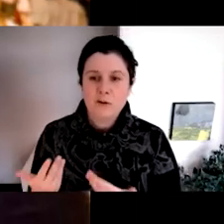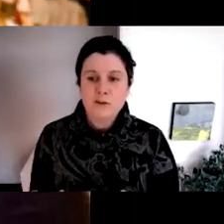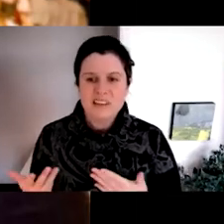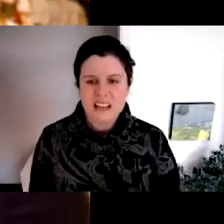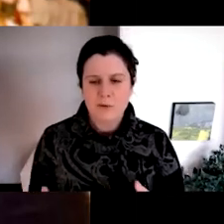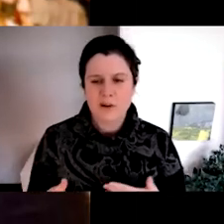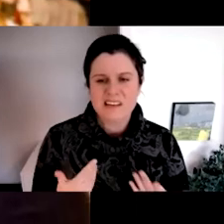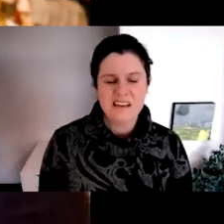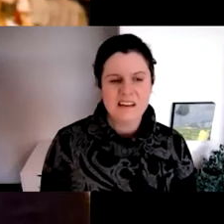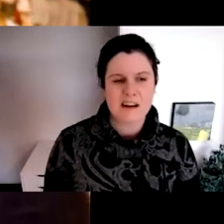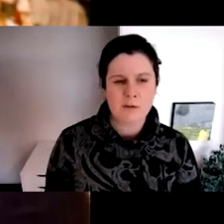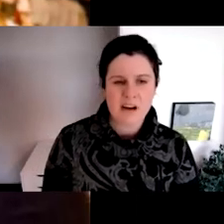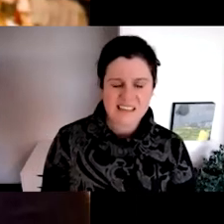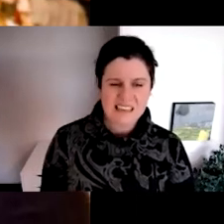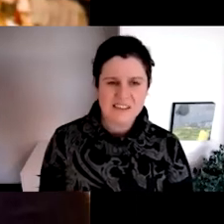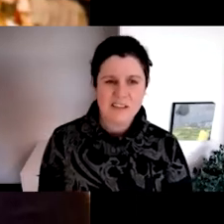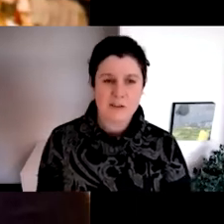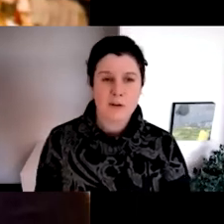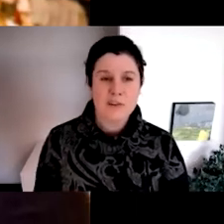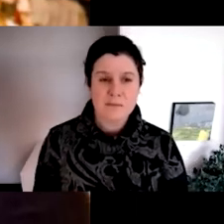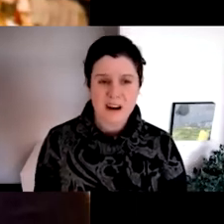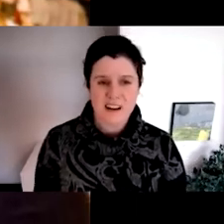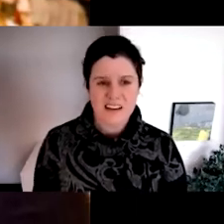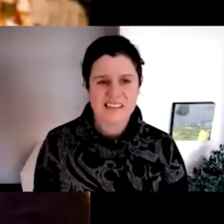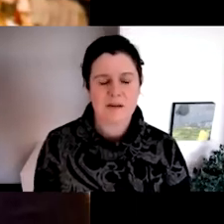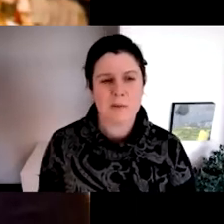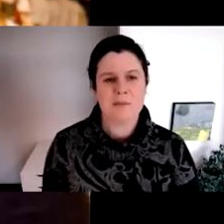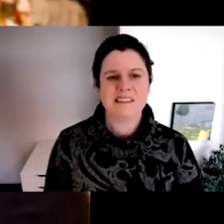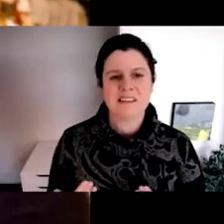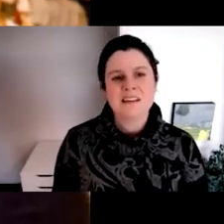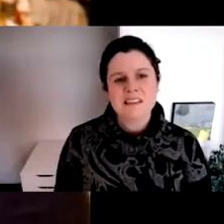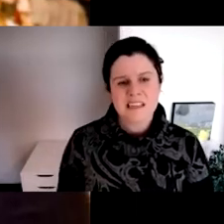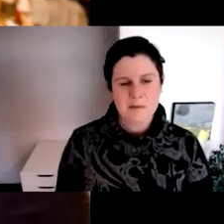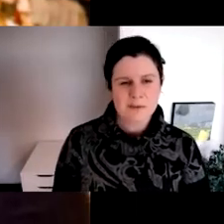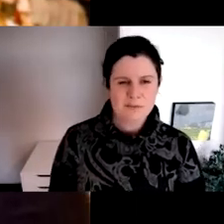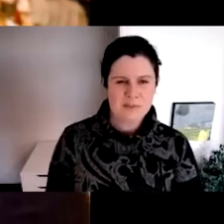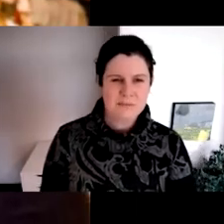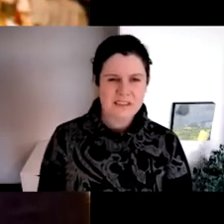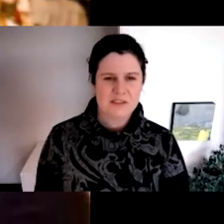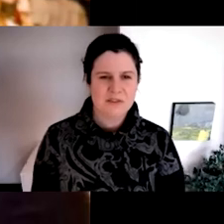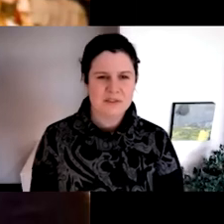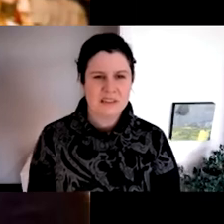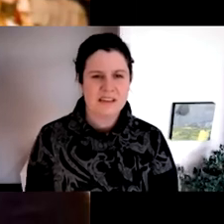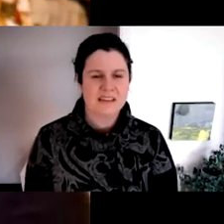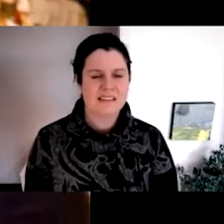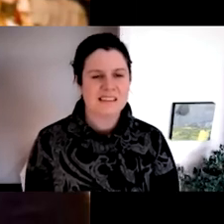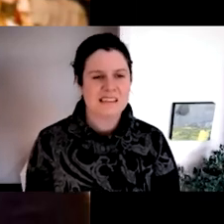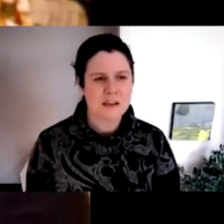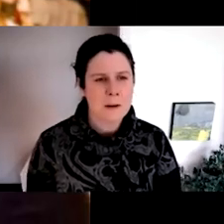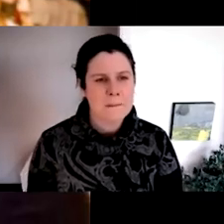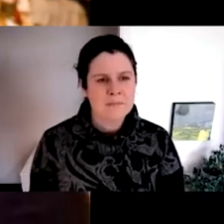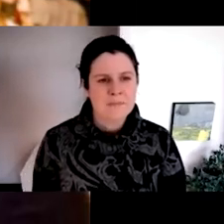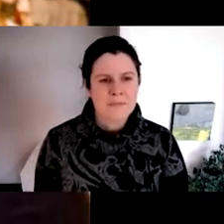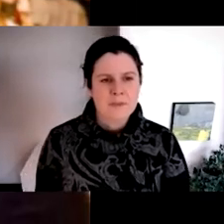francophones unilingues pour qui d'avoir accès à l'éducation uniquement en anglais serait problématique c'est la même chose pour des personnes sourdes qui